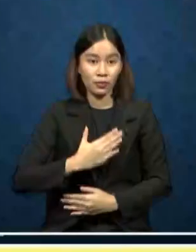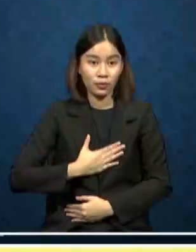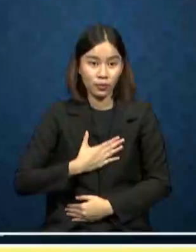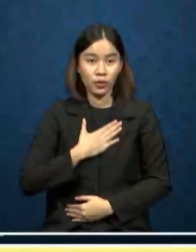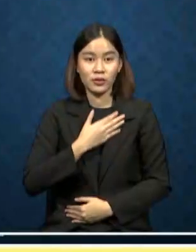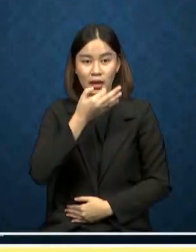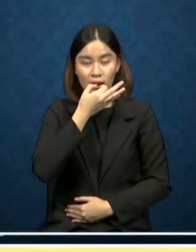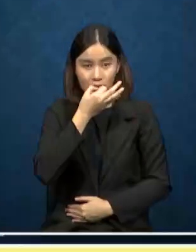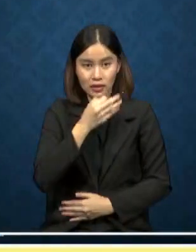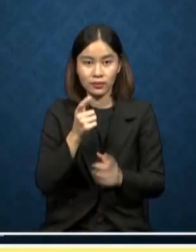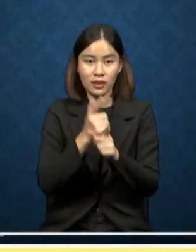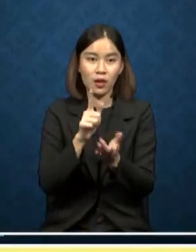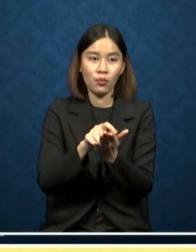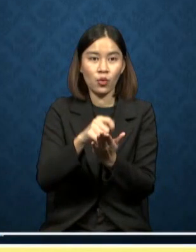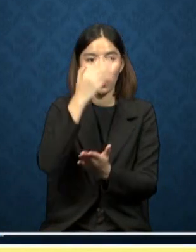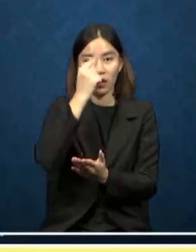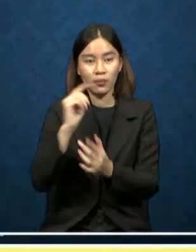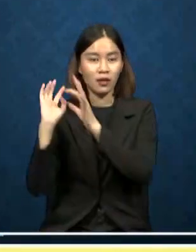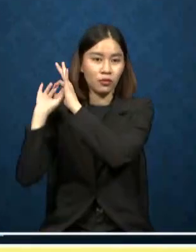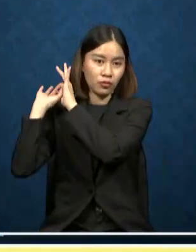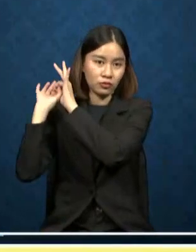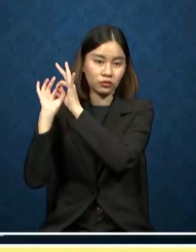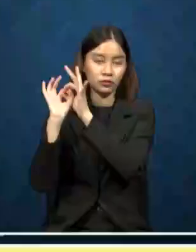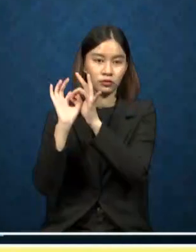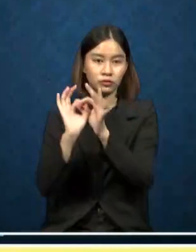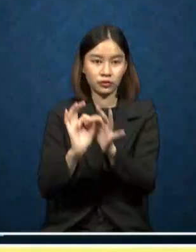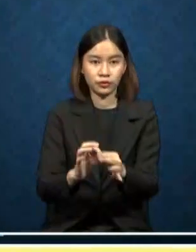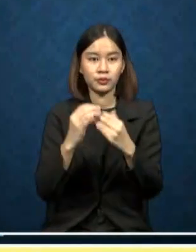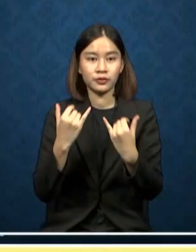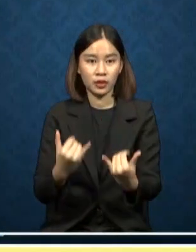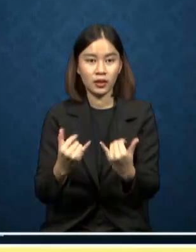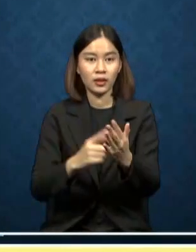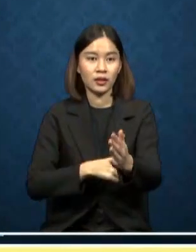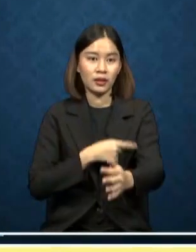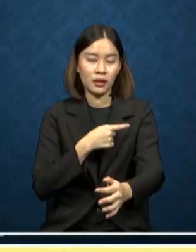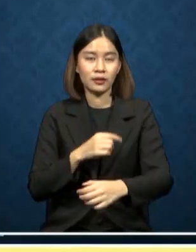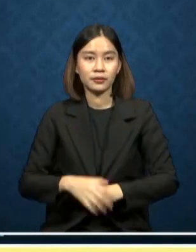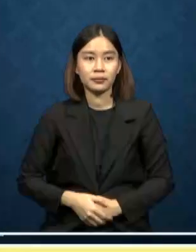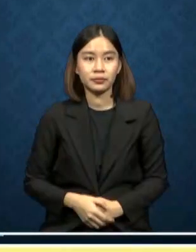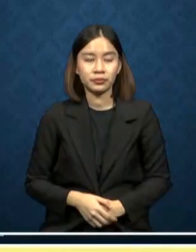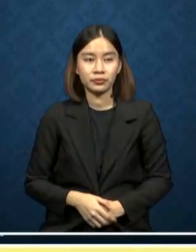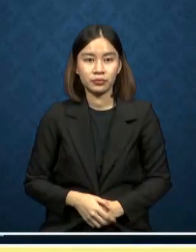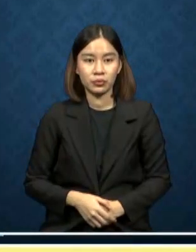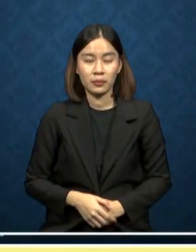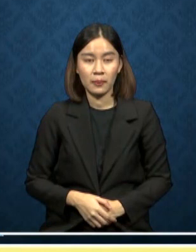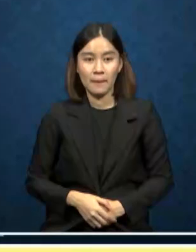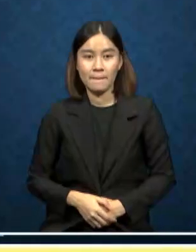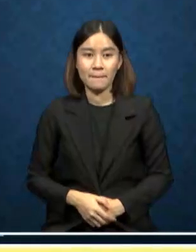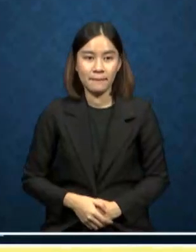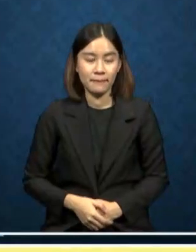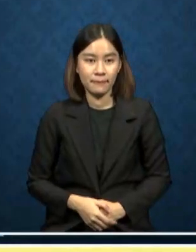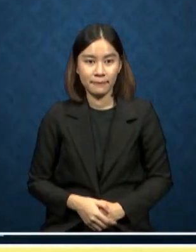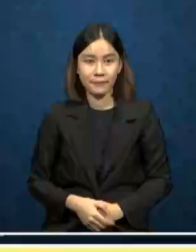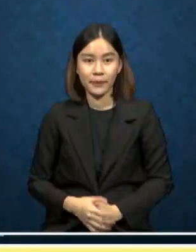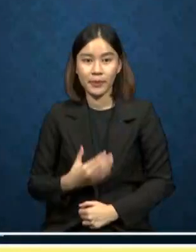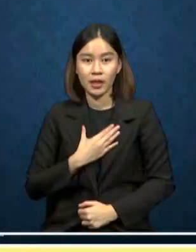ด้านหม่อนไหมซึ่งเป็นมรดกสืบทอดจากรุ่นศูรุ่นอย่างยาวนานค่ะแล้ว